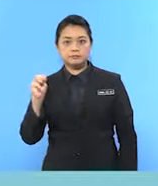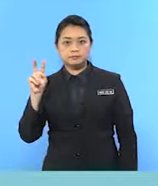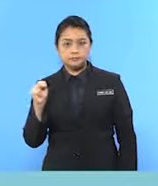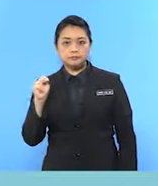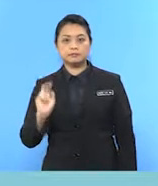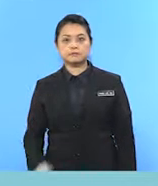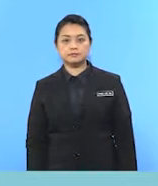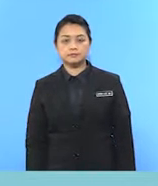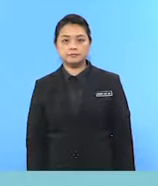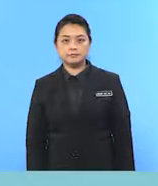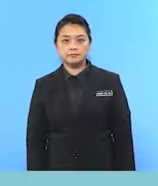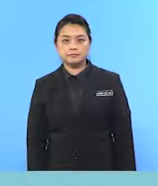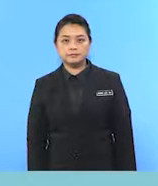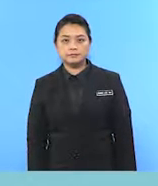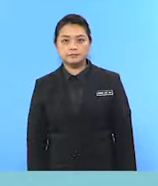LMN.